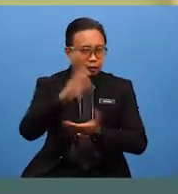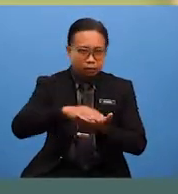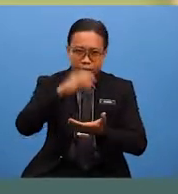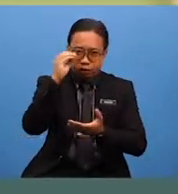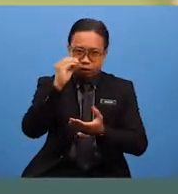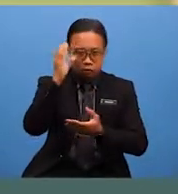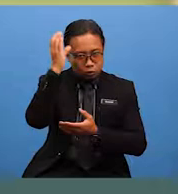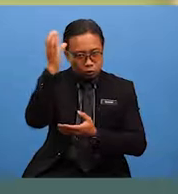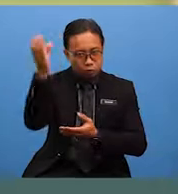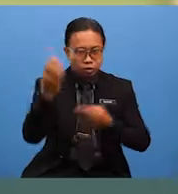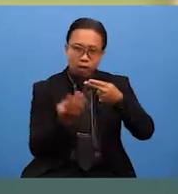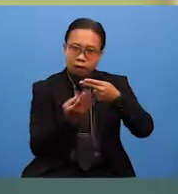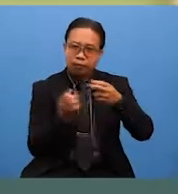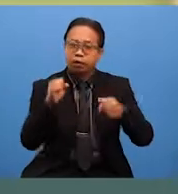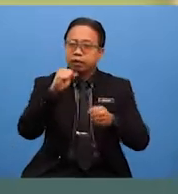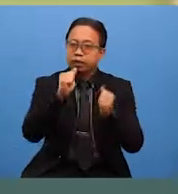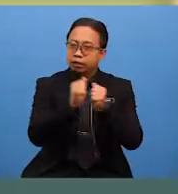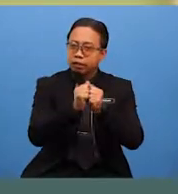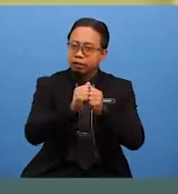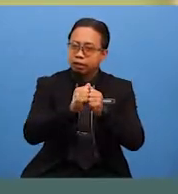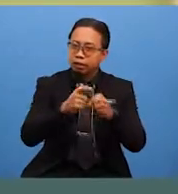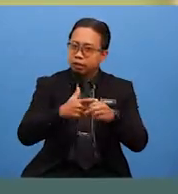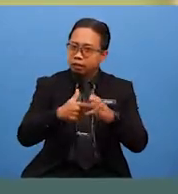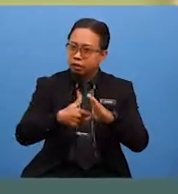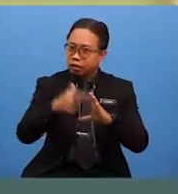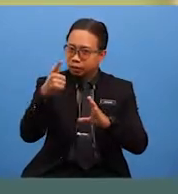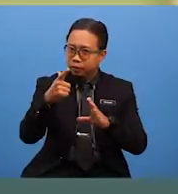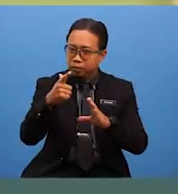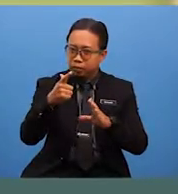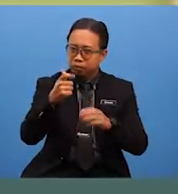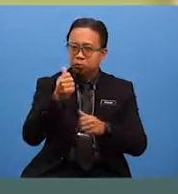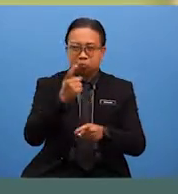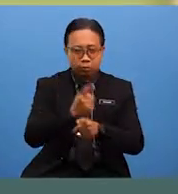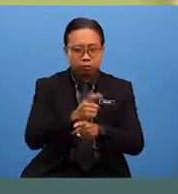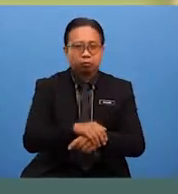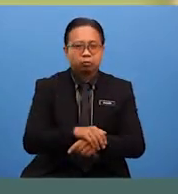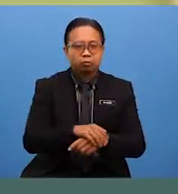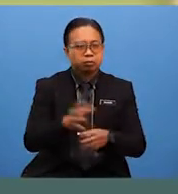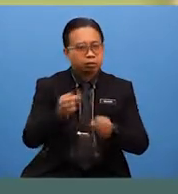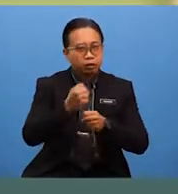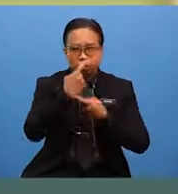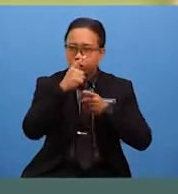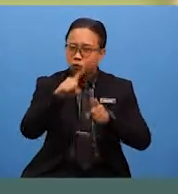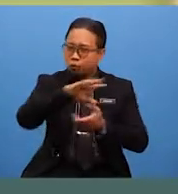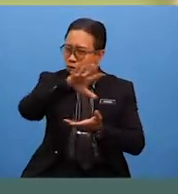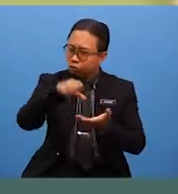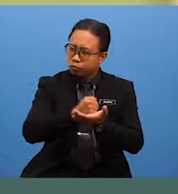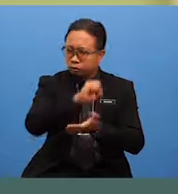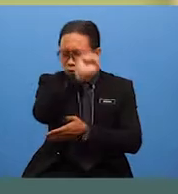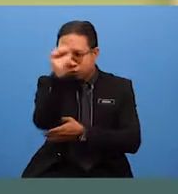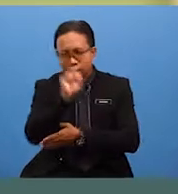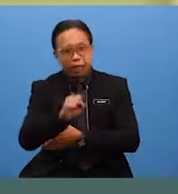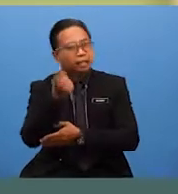resep Hame dengan lebih mendalam dan mencari jawaban kepada semua persoalan tadi